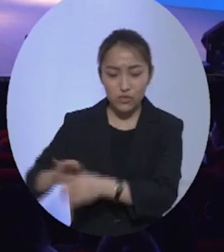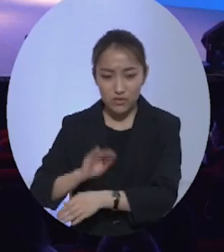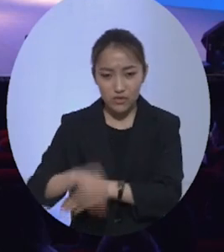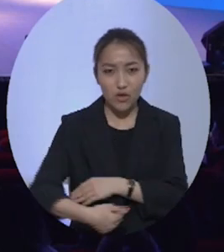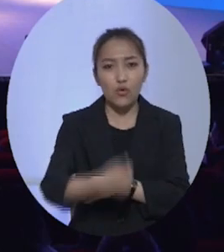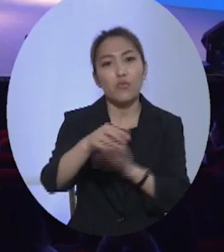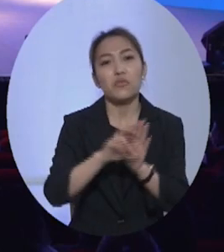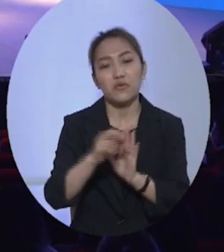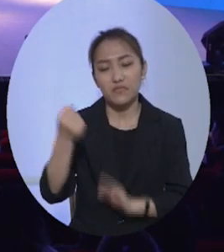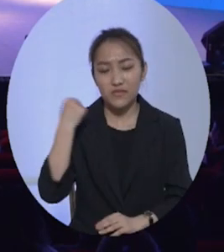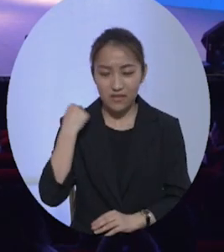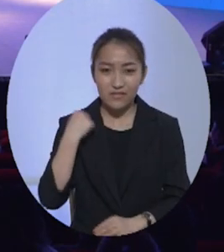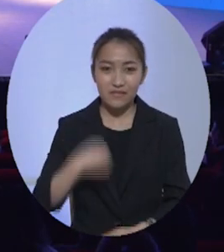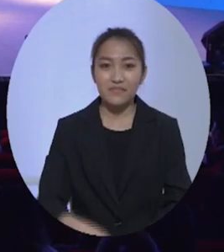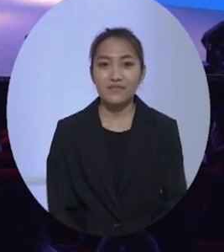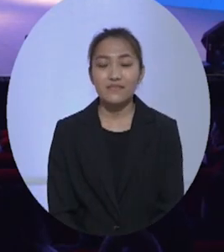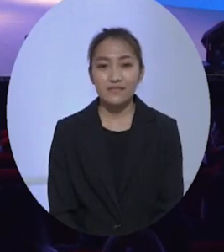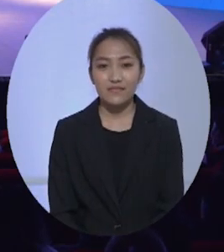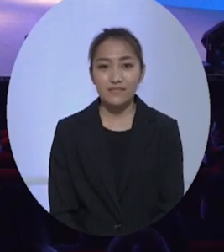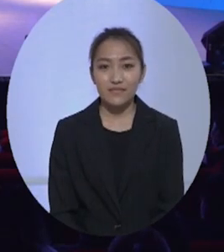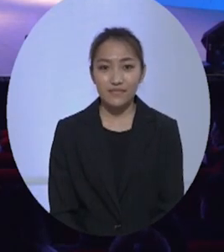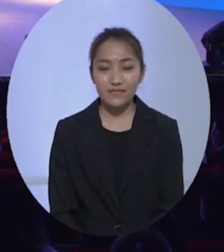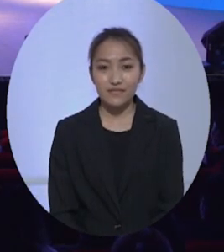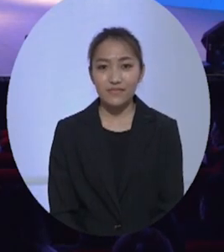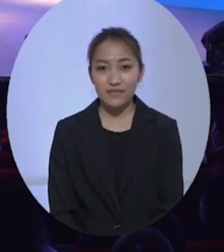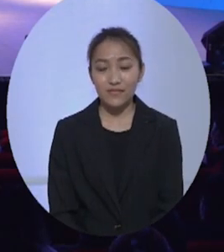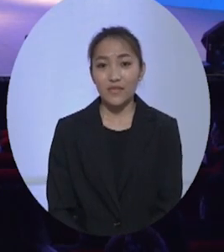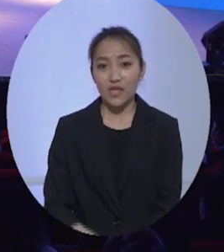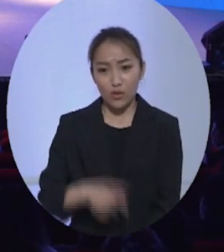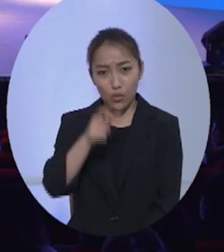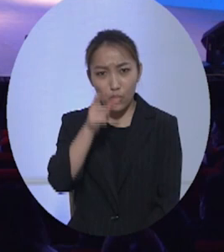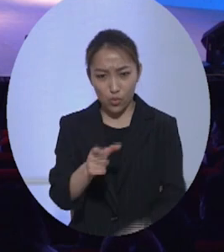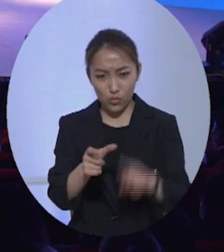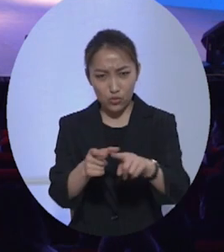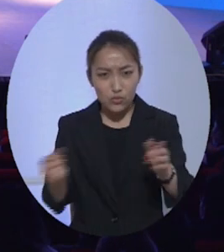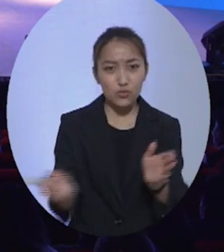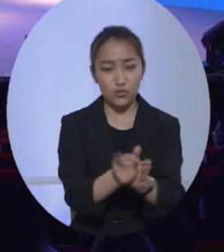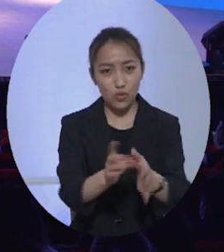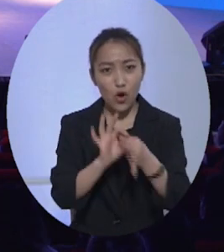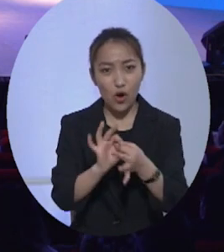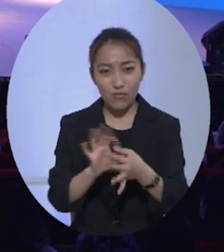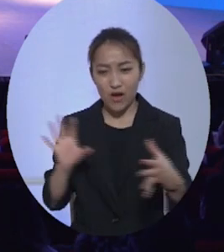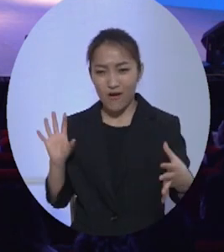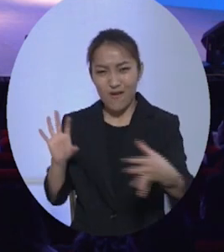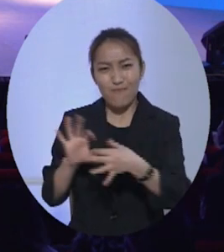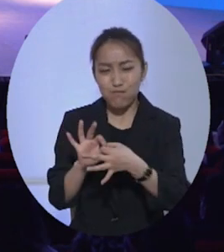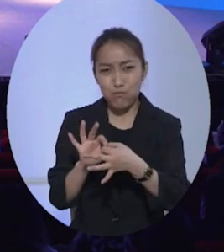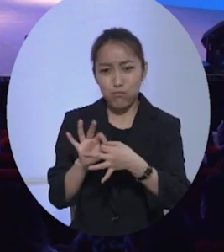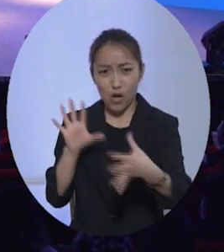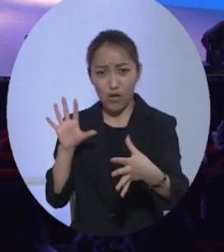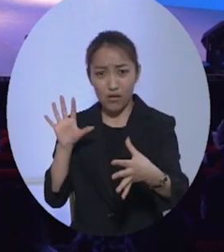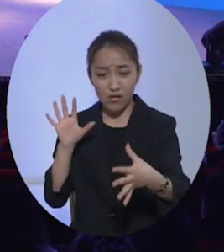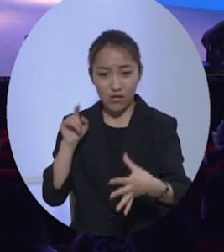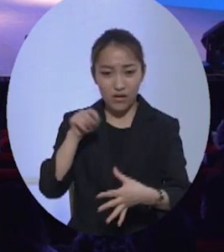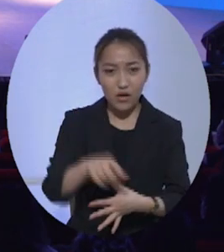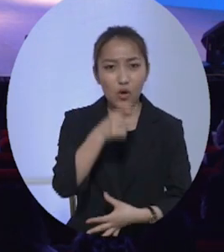юм байна. За ингээд бол энэ хүн төвтэй онлын залхамж холбоо алдагдсан. Тэгээд одоо өөрийнхөө дотоод